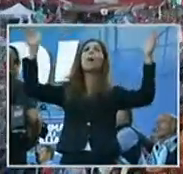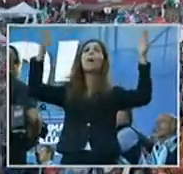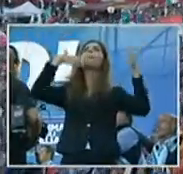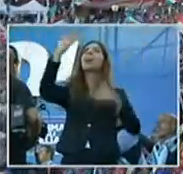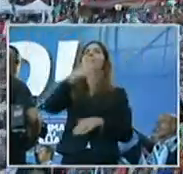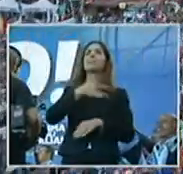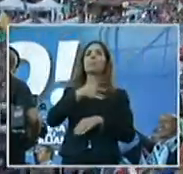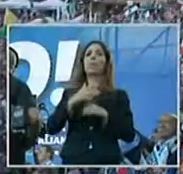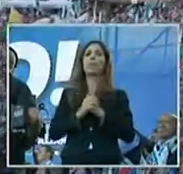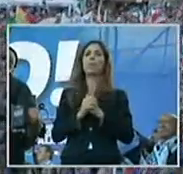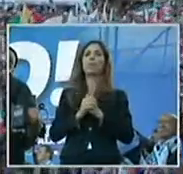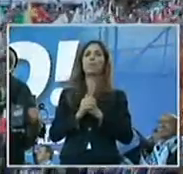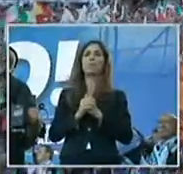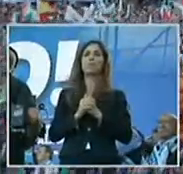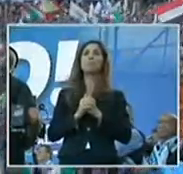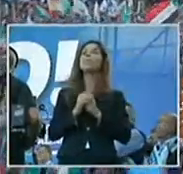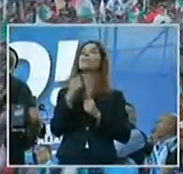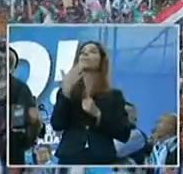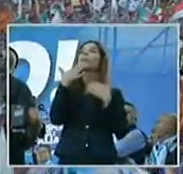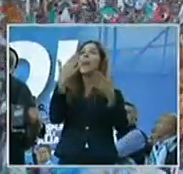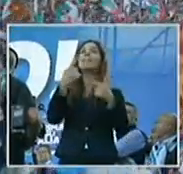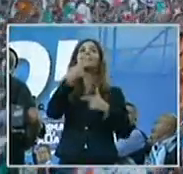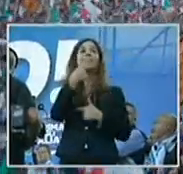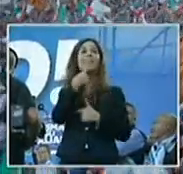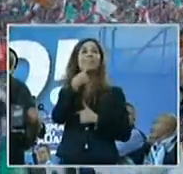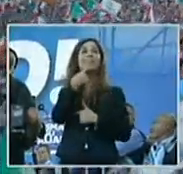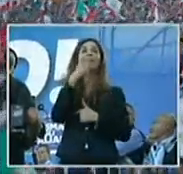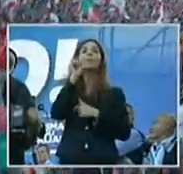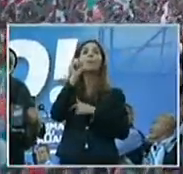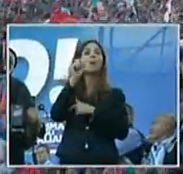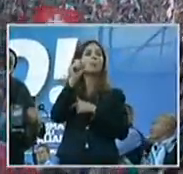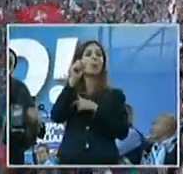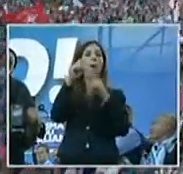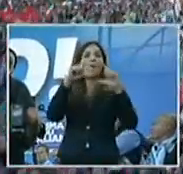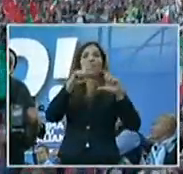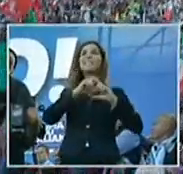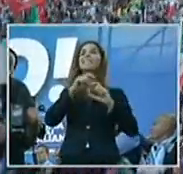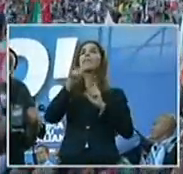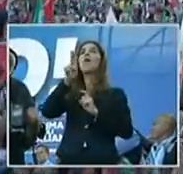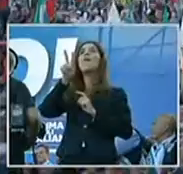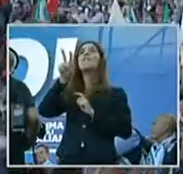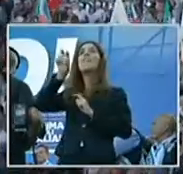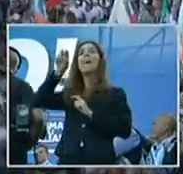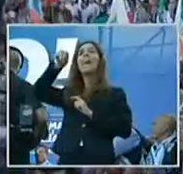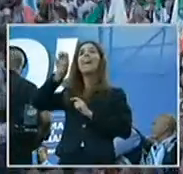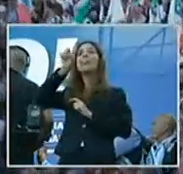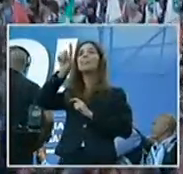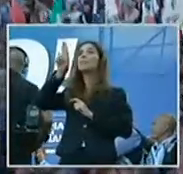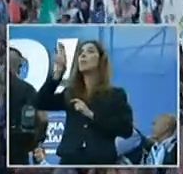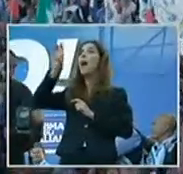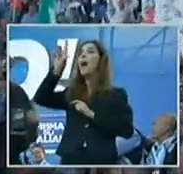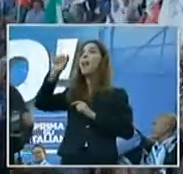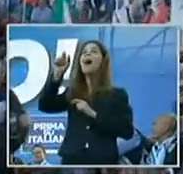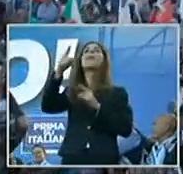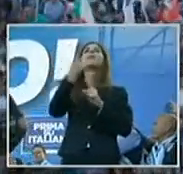politica di chiunque abbia una forma di disagio sociale, il piccolo imprenditore, l'esodato. Ha fatto una scelta